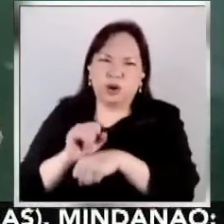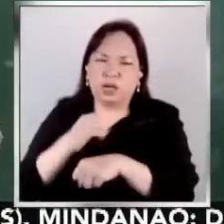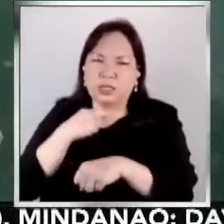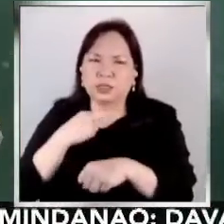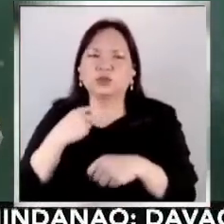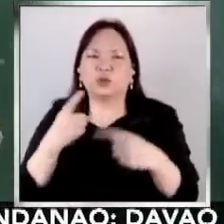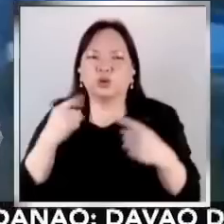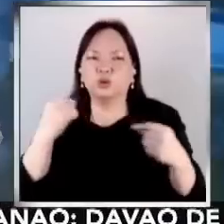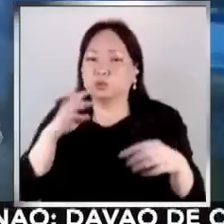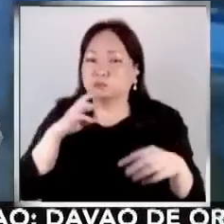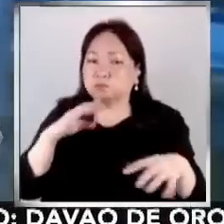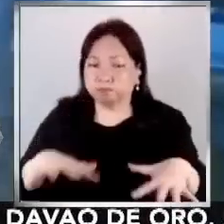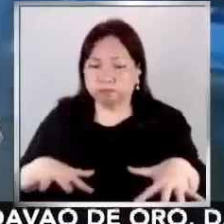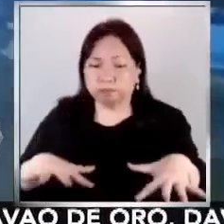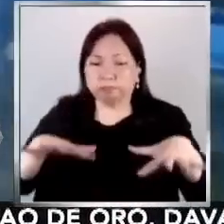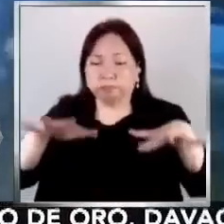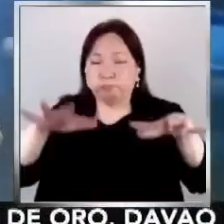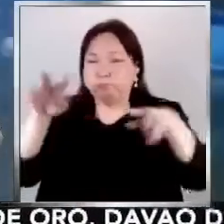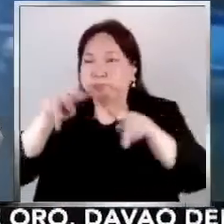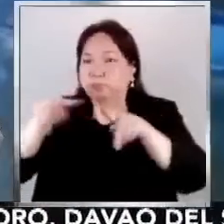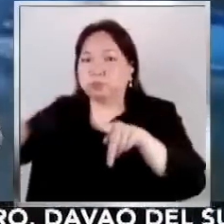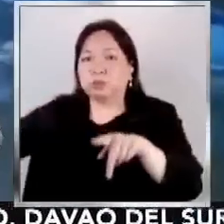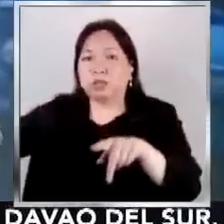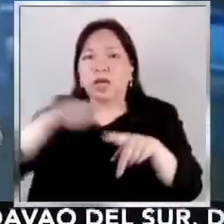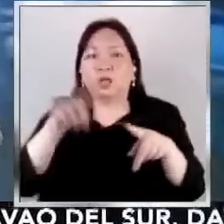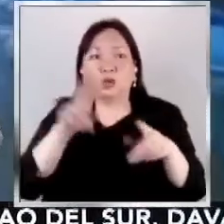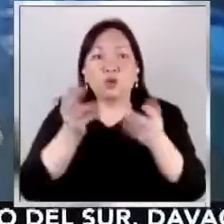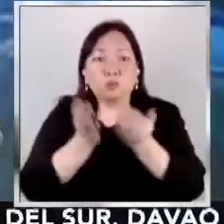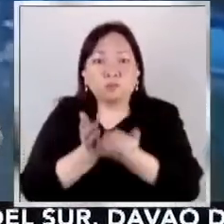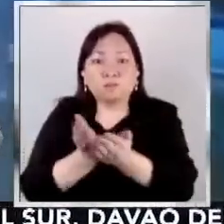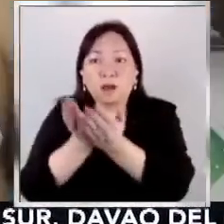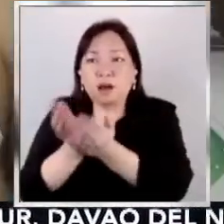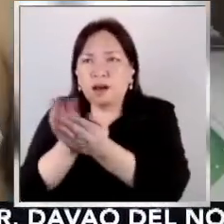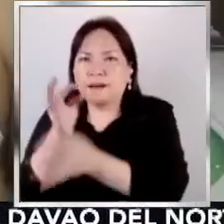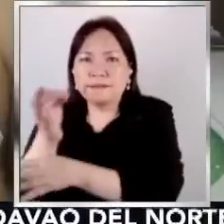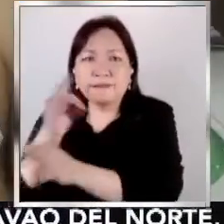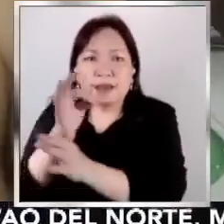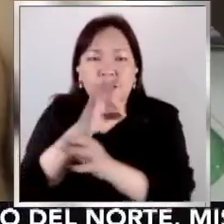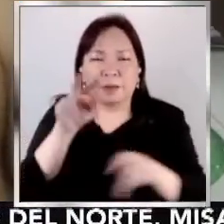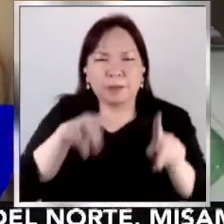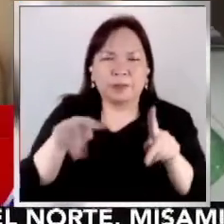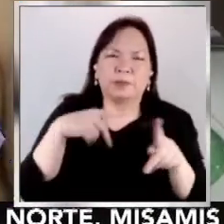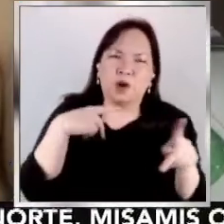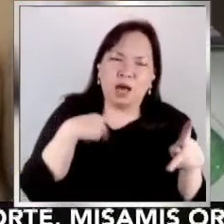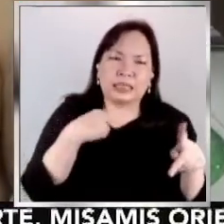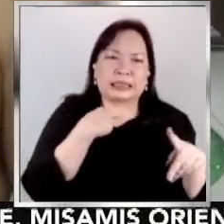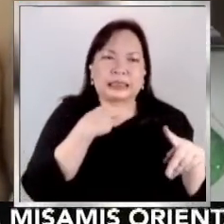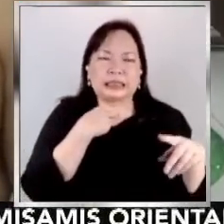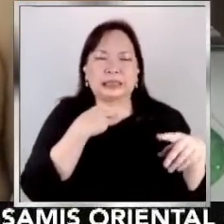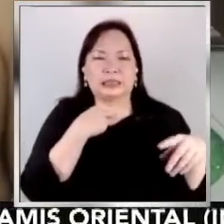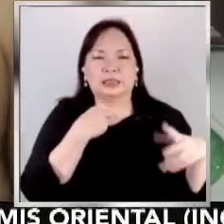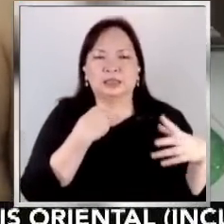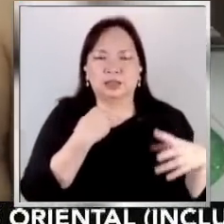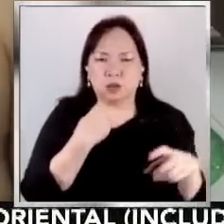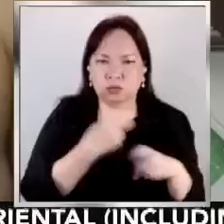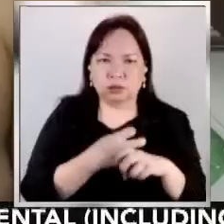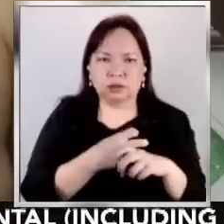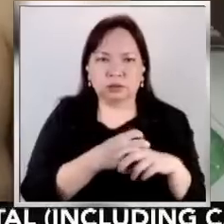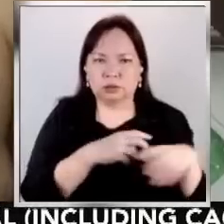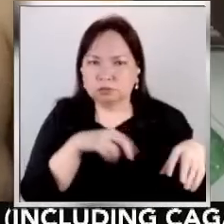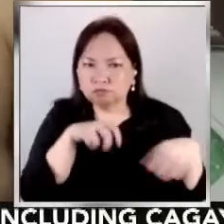ng Barangay 202 gumamit na ng bangka para sa mga stranded na residente. Yung mga na-stranded naming mga